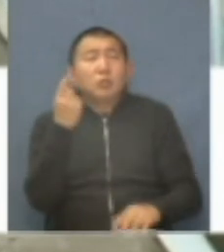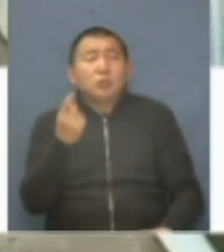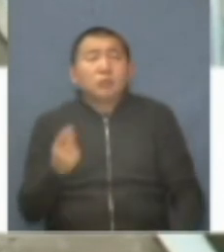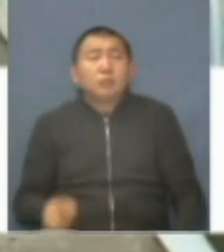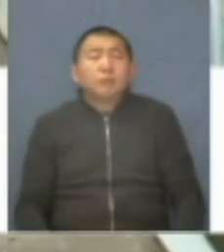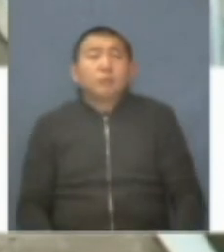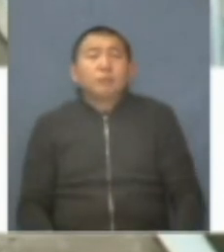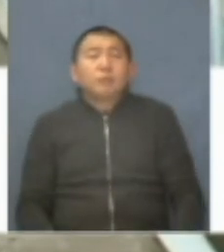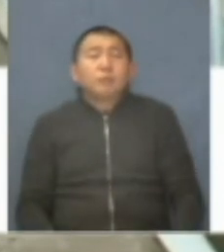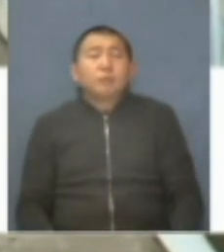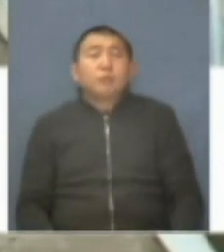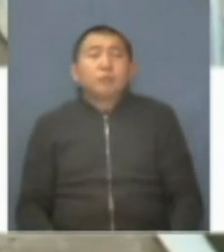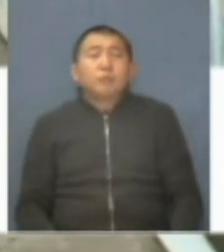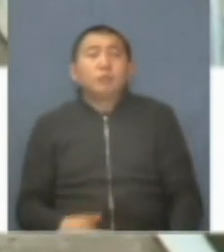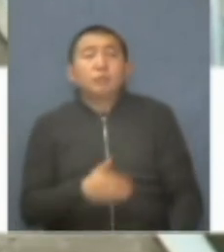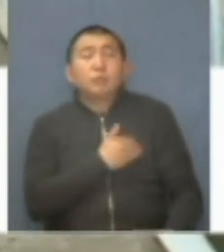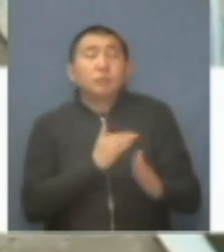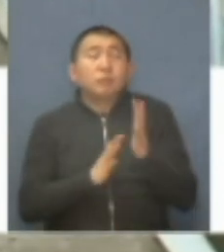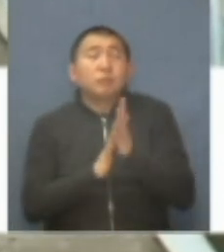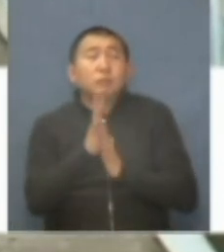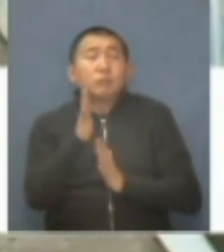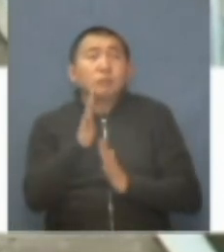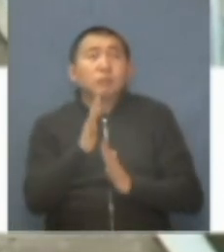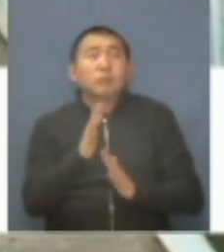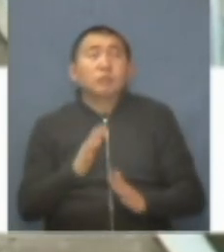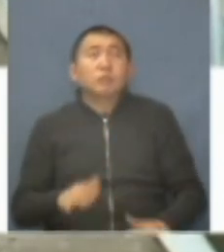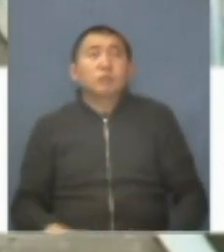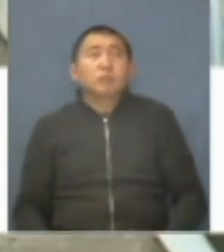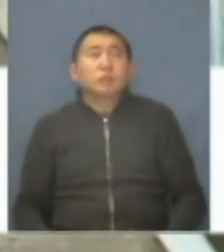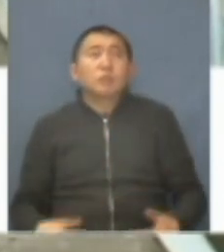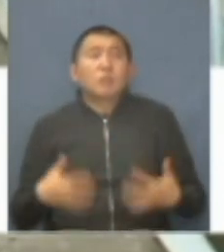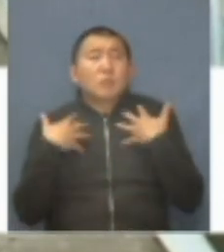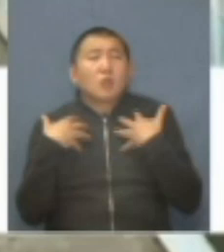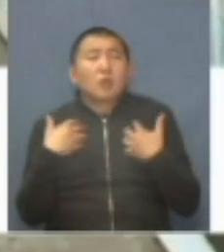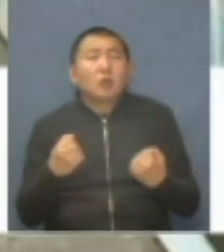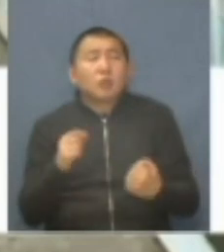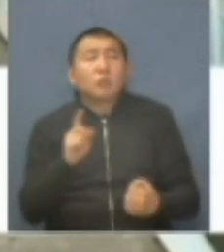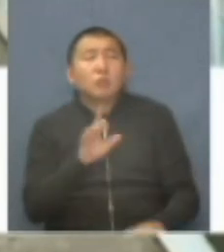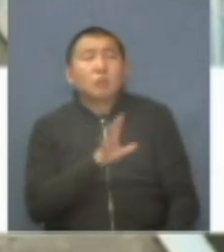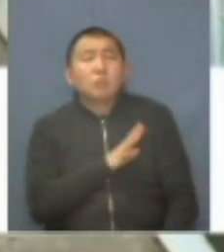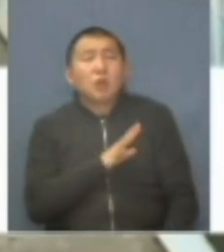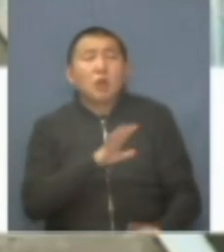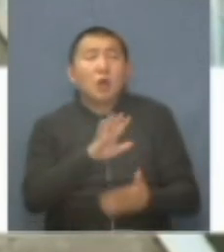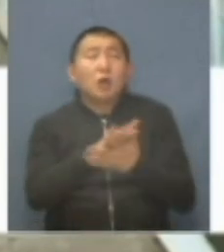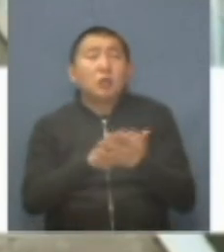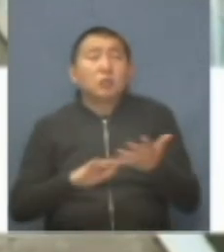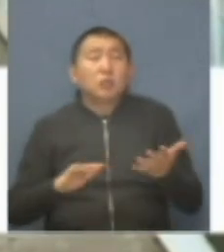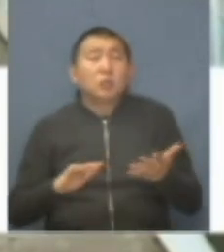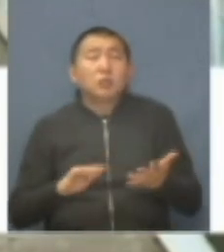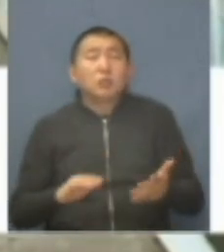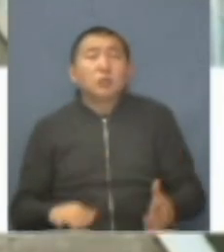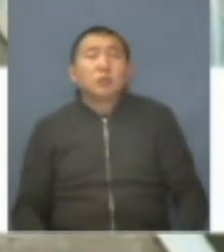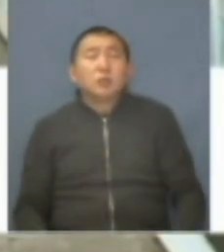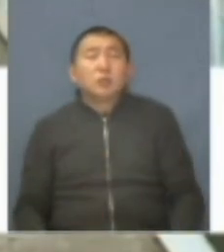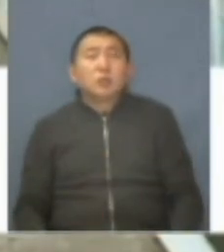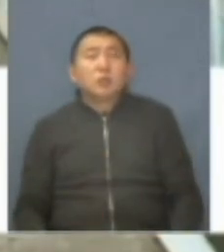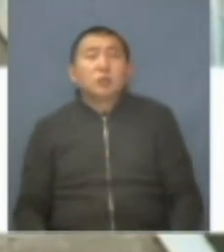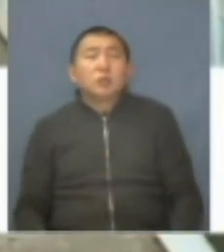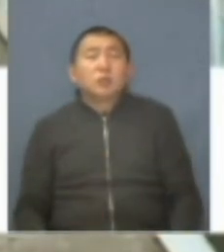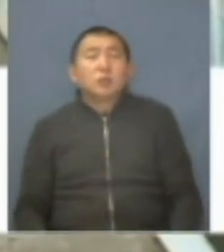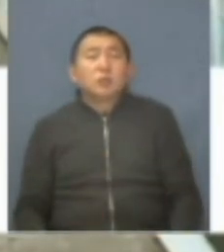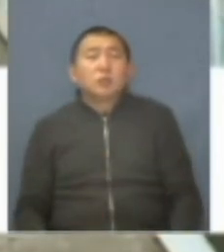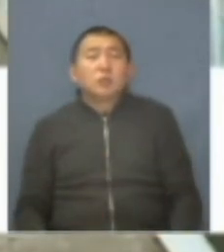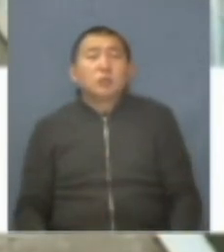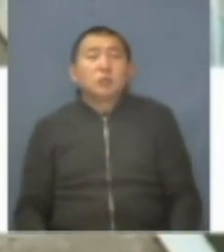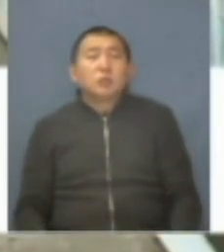телят вырастить, выращивание, привес и здорово, чтобы телята были. Дальше все зависит, конечно, от телят.